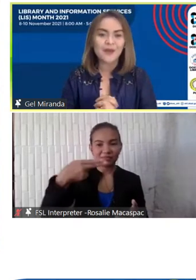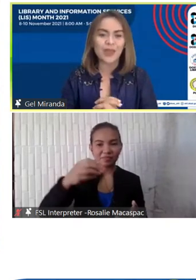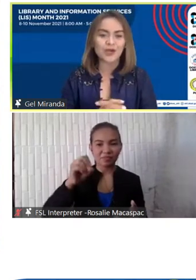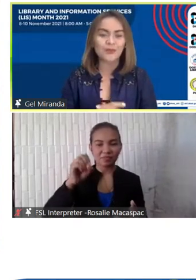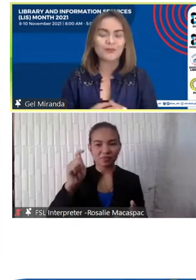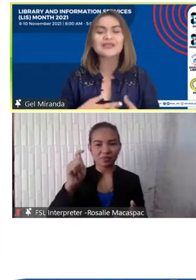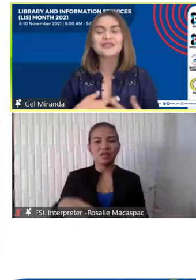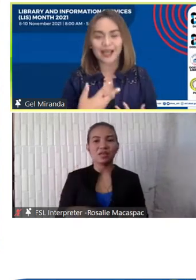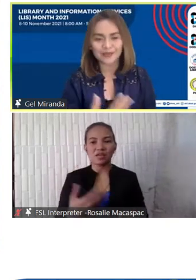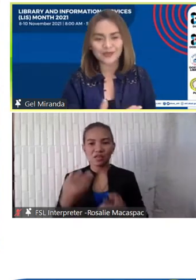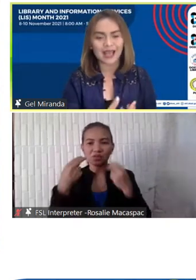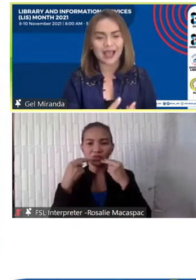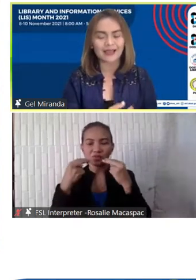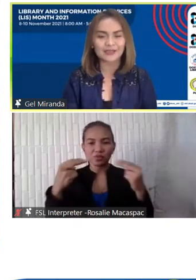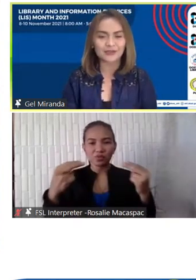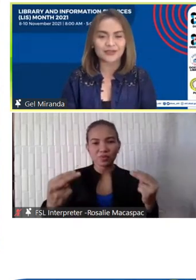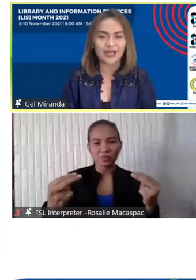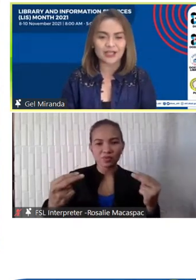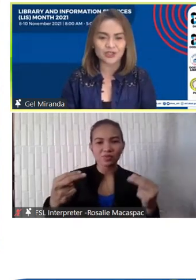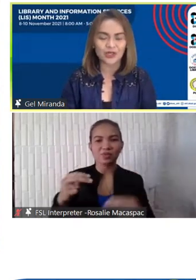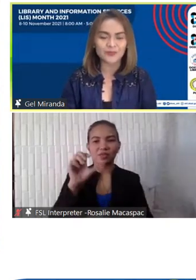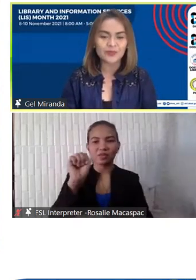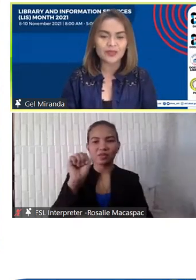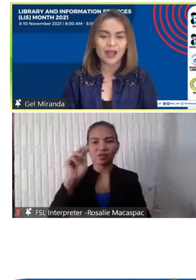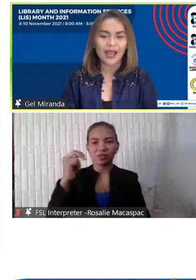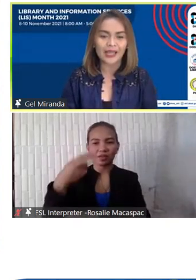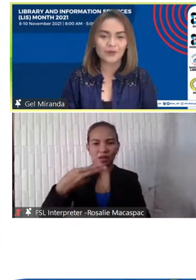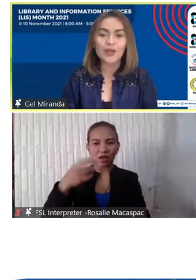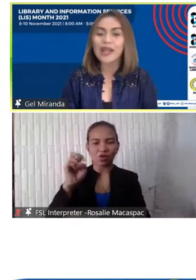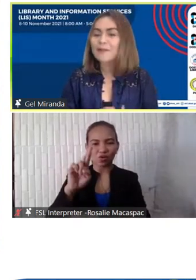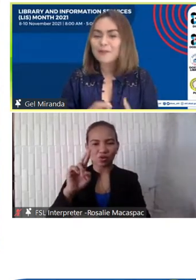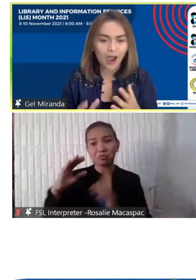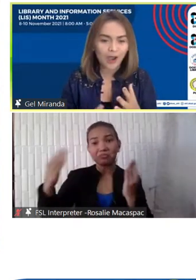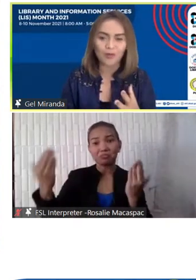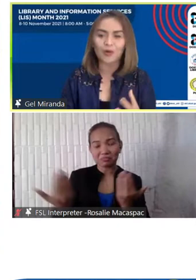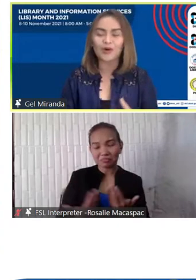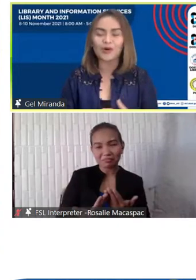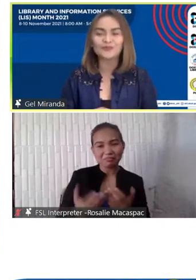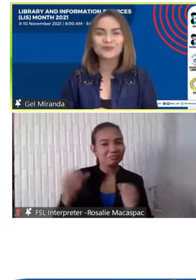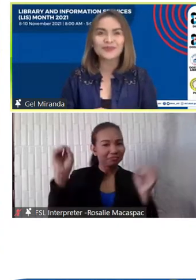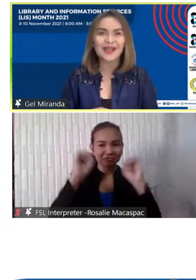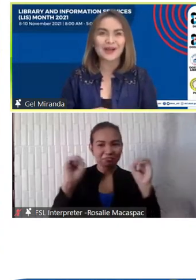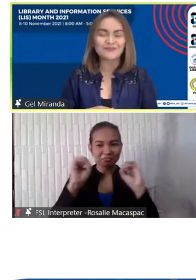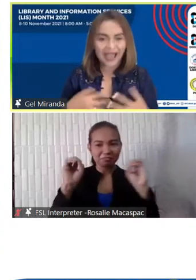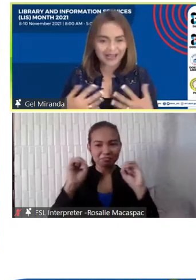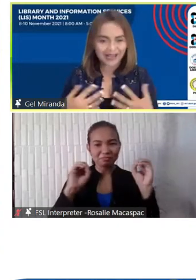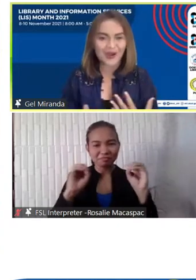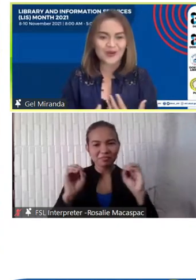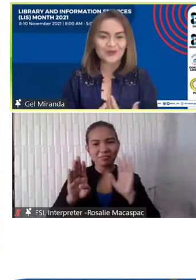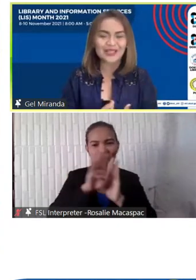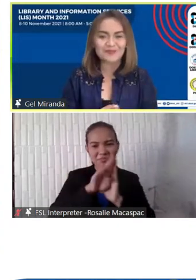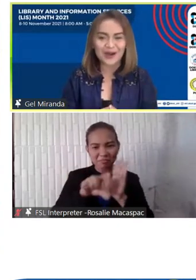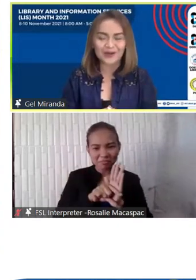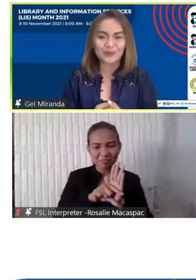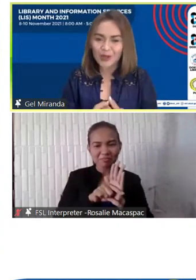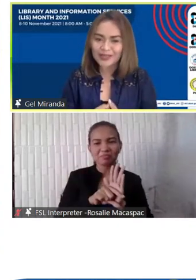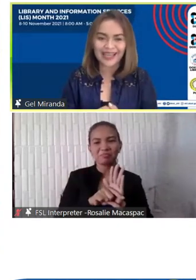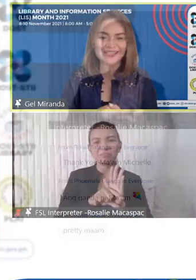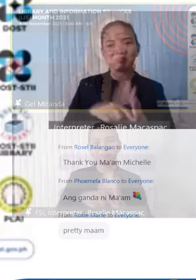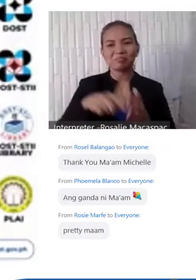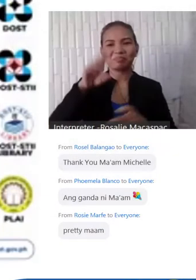news anchor. Pero based nga doon sa aking introduction, ay wala po akong background